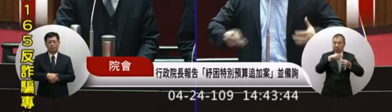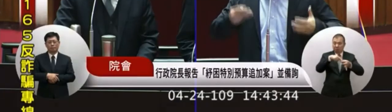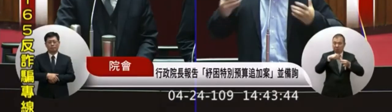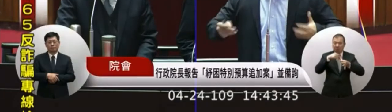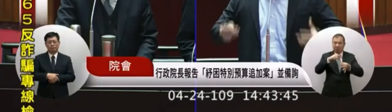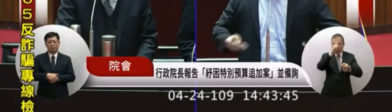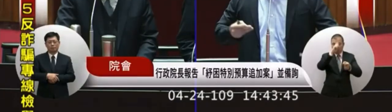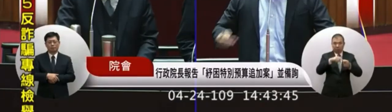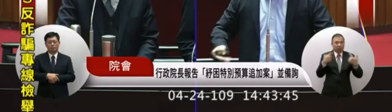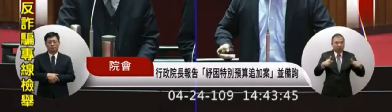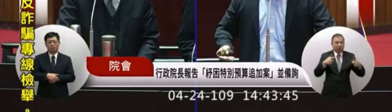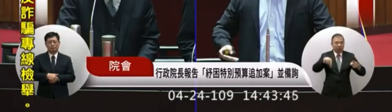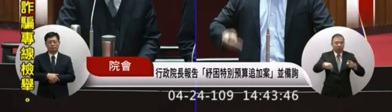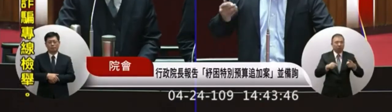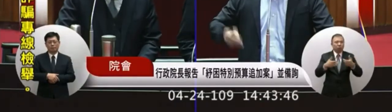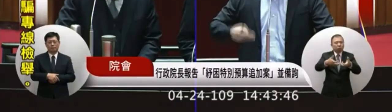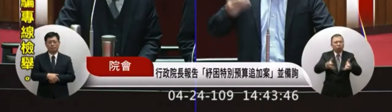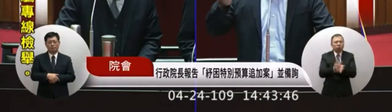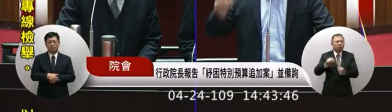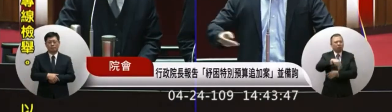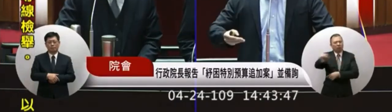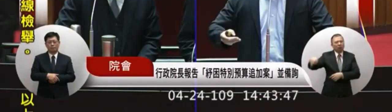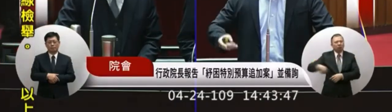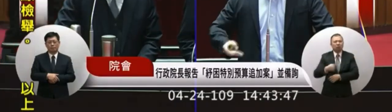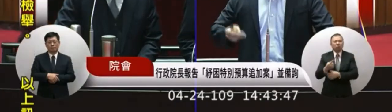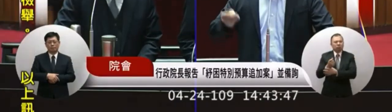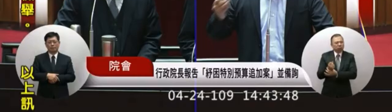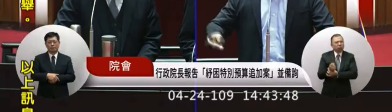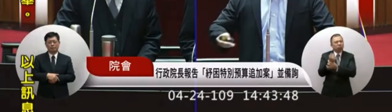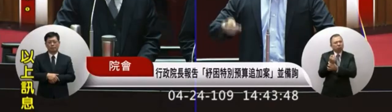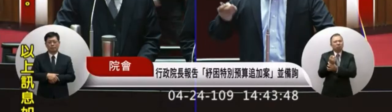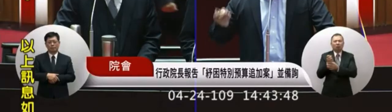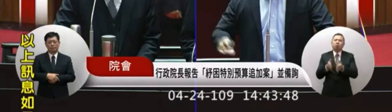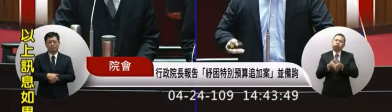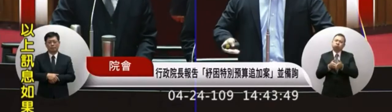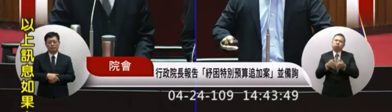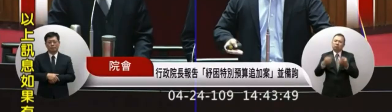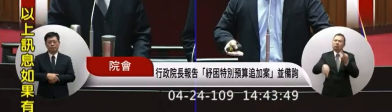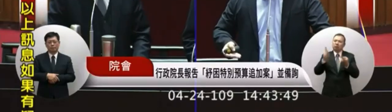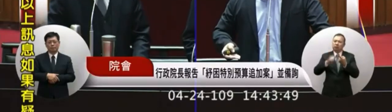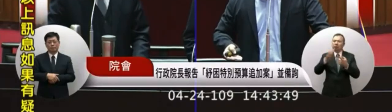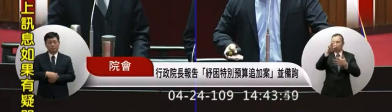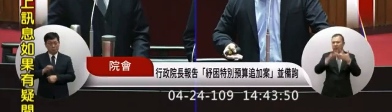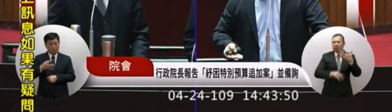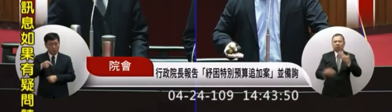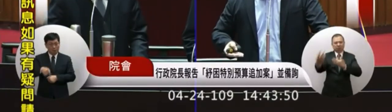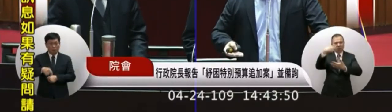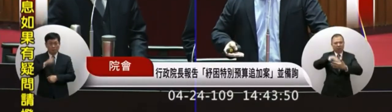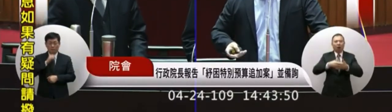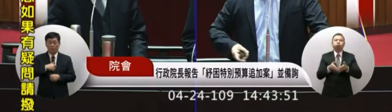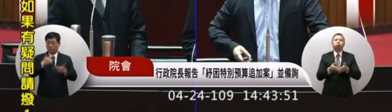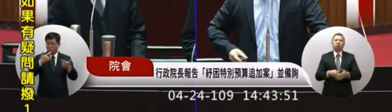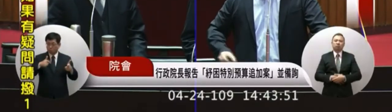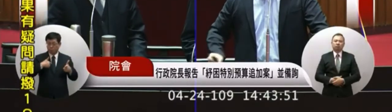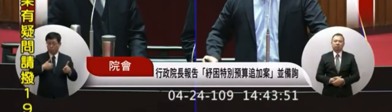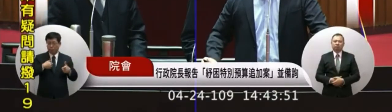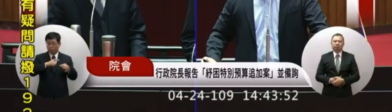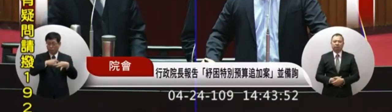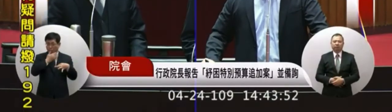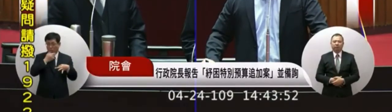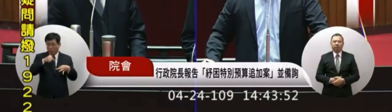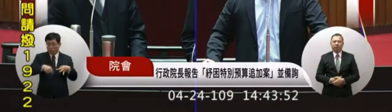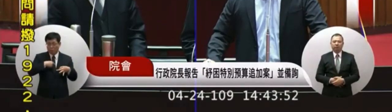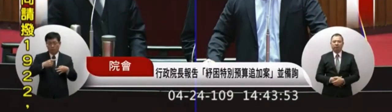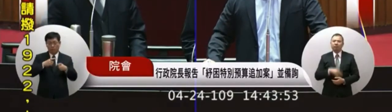利的最重要一道防线，应该要给它能够有适用的机会嘛。 因为即个非盈利的公益团